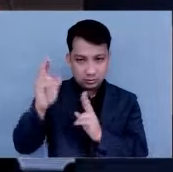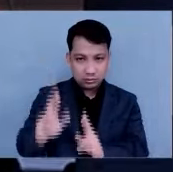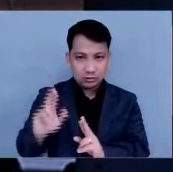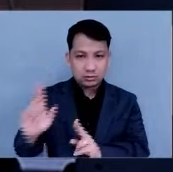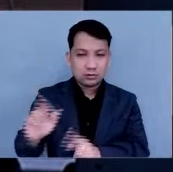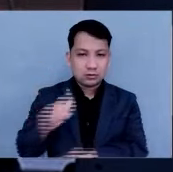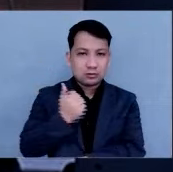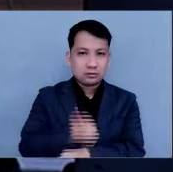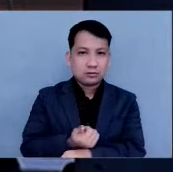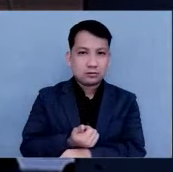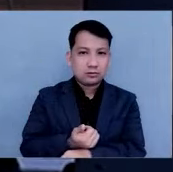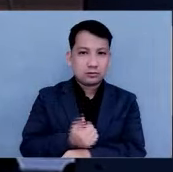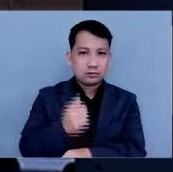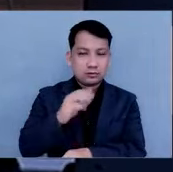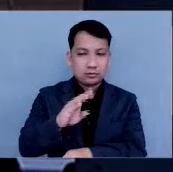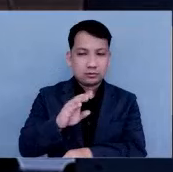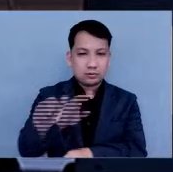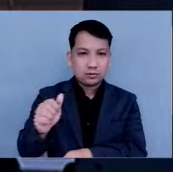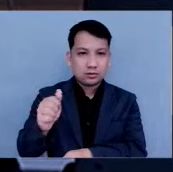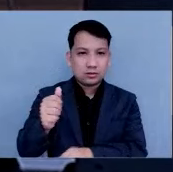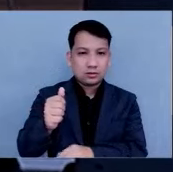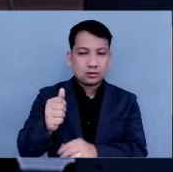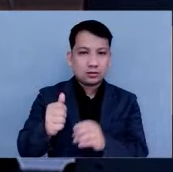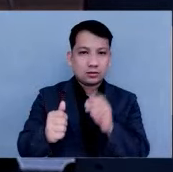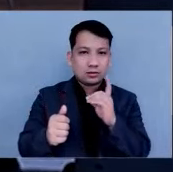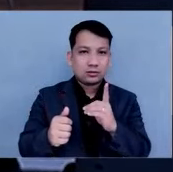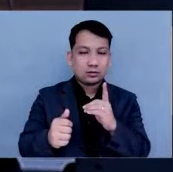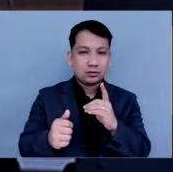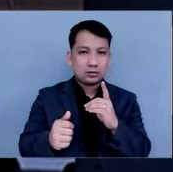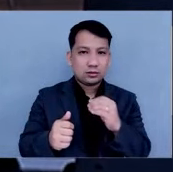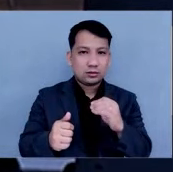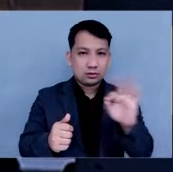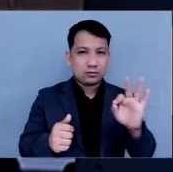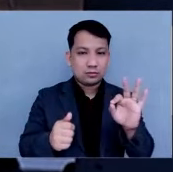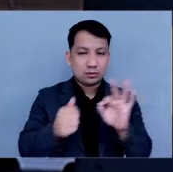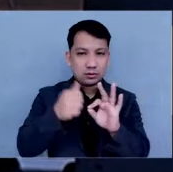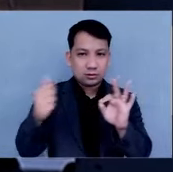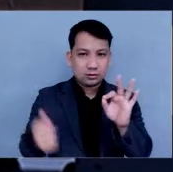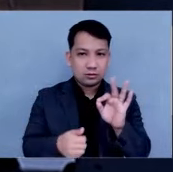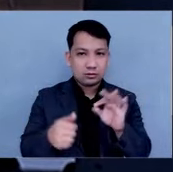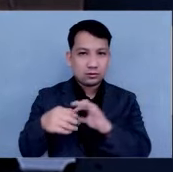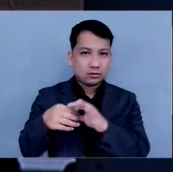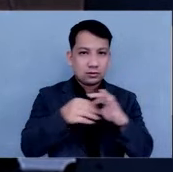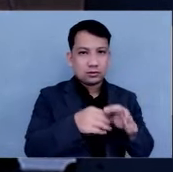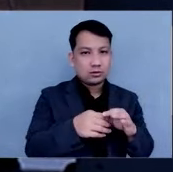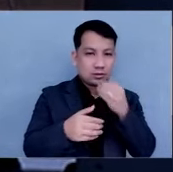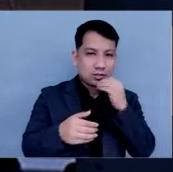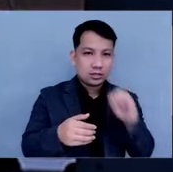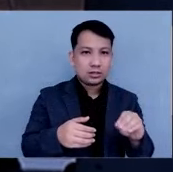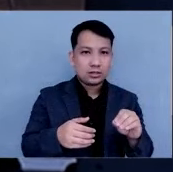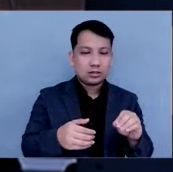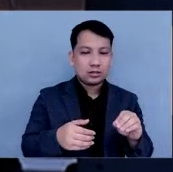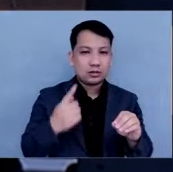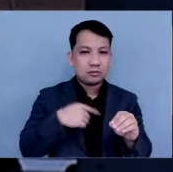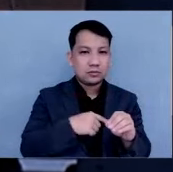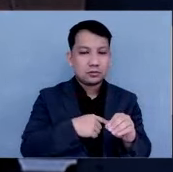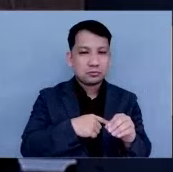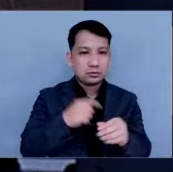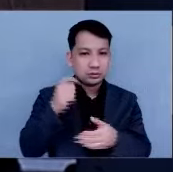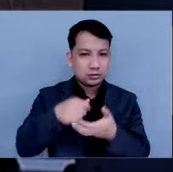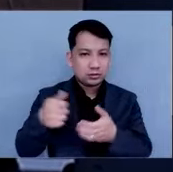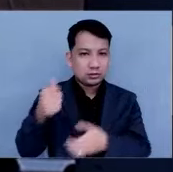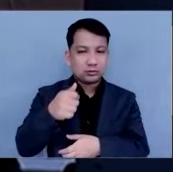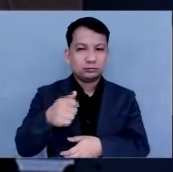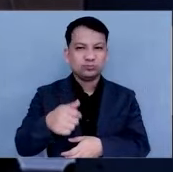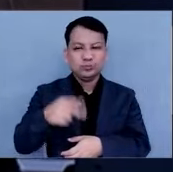authorities under dof ba then coordinate with the dof secretary yung peda